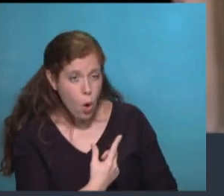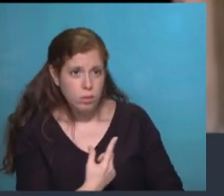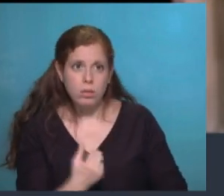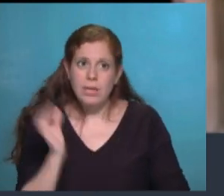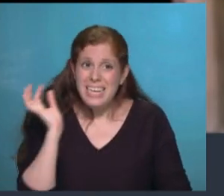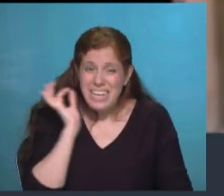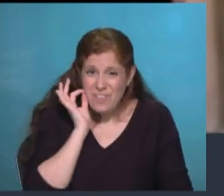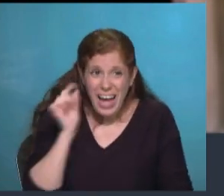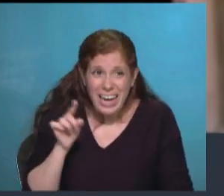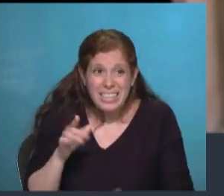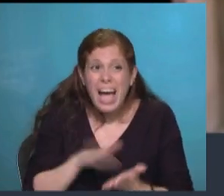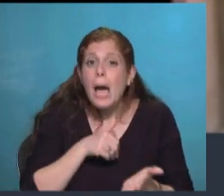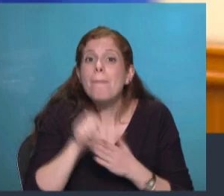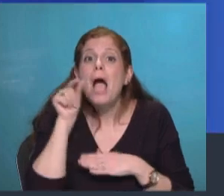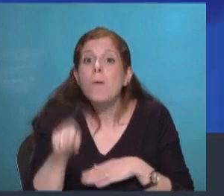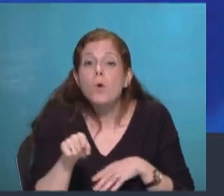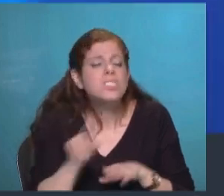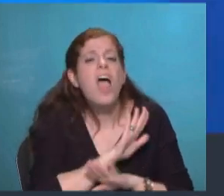זה לא תעשיתי באף מקום.